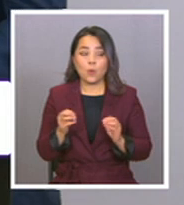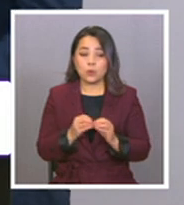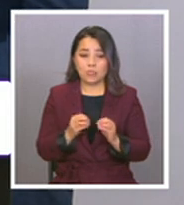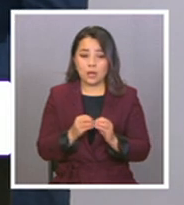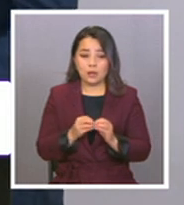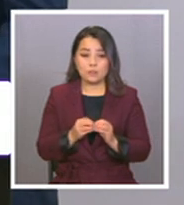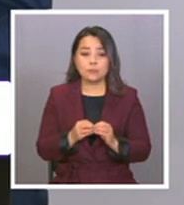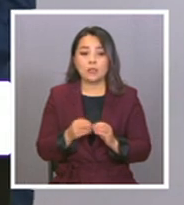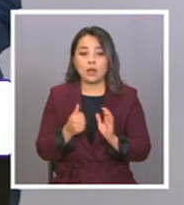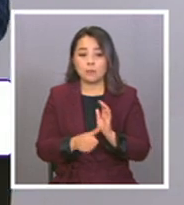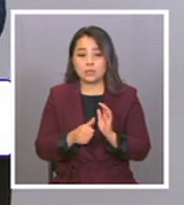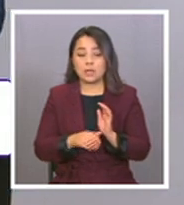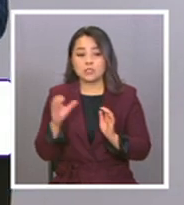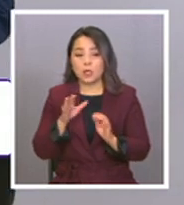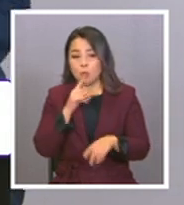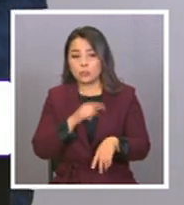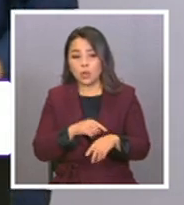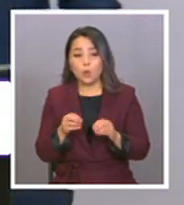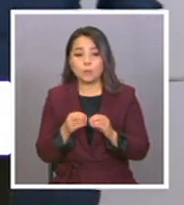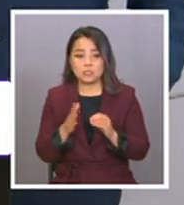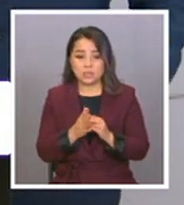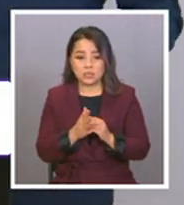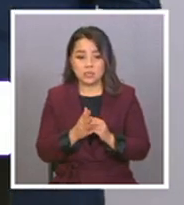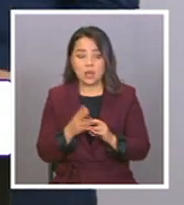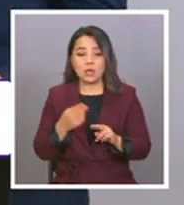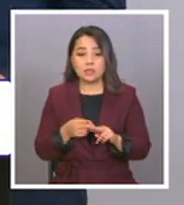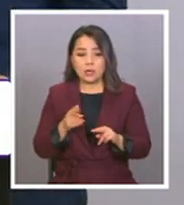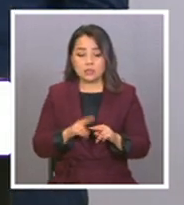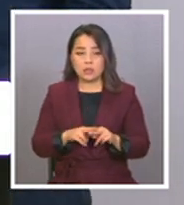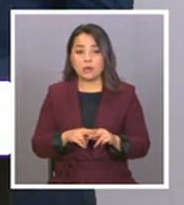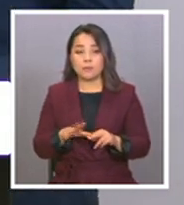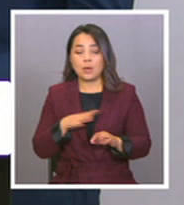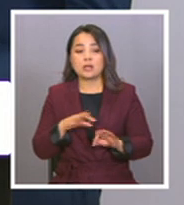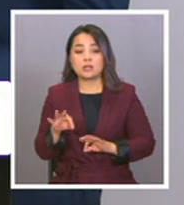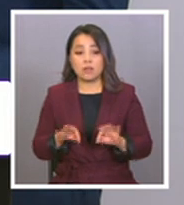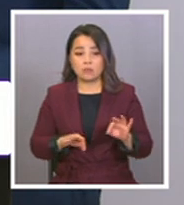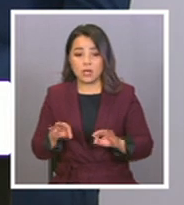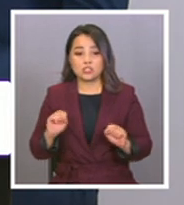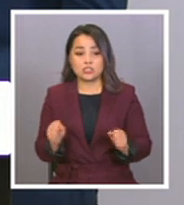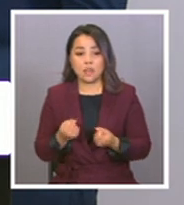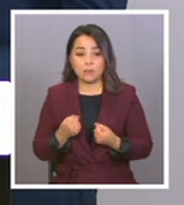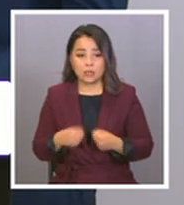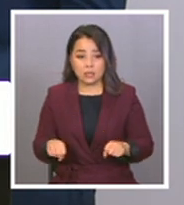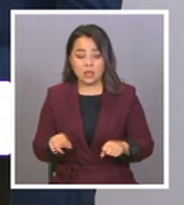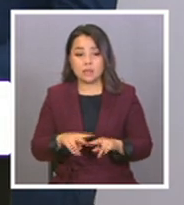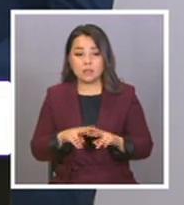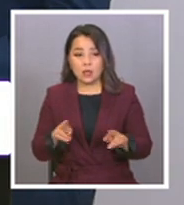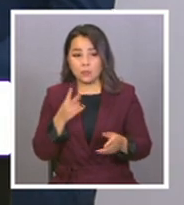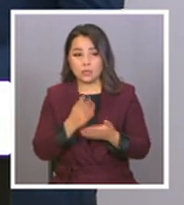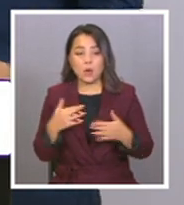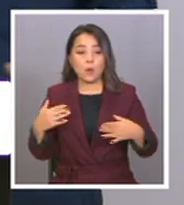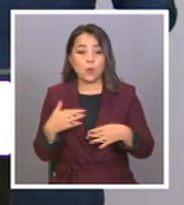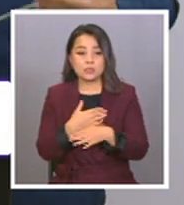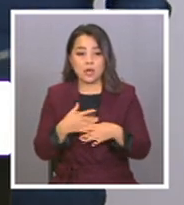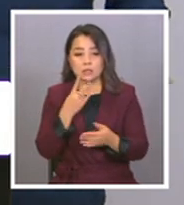60 секунд уақыттың ішінде 15-ке. Яғни, бұл график Жылдамдықтың тең үдемелі қозғалыс